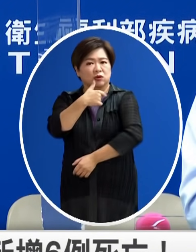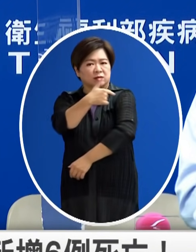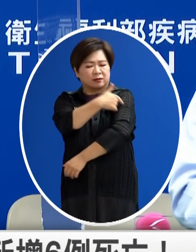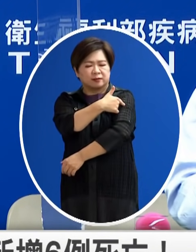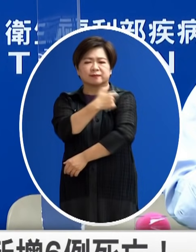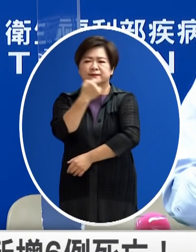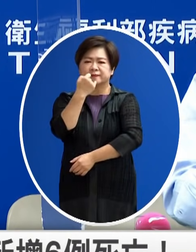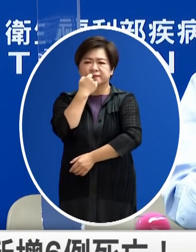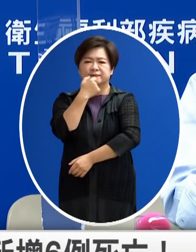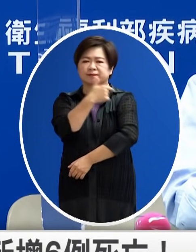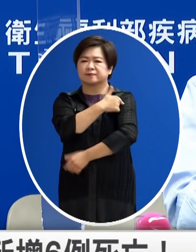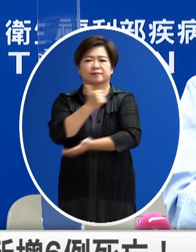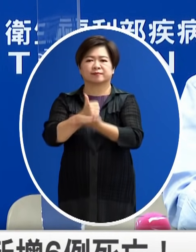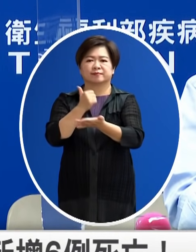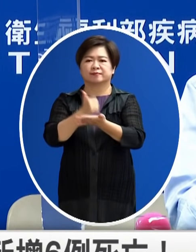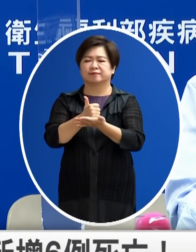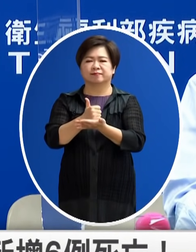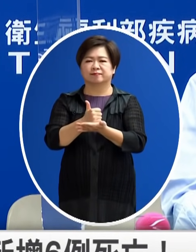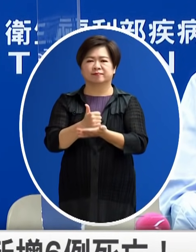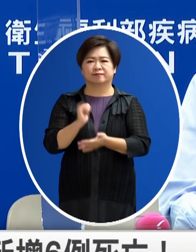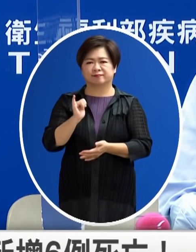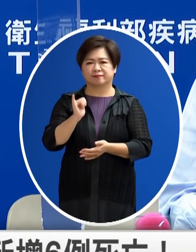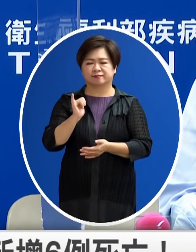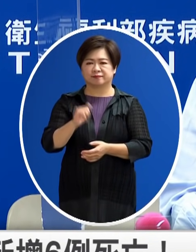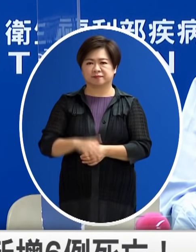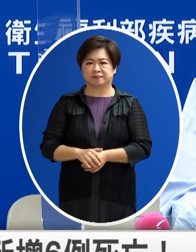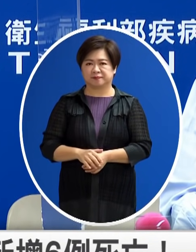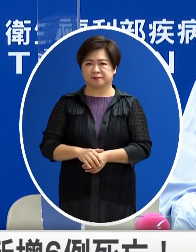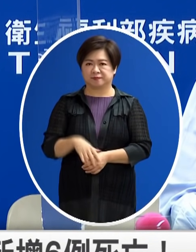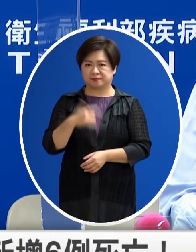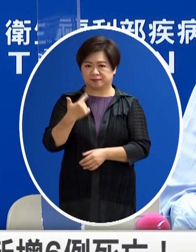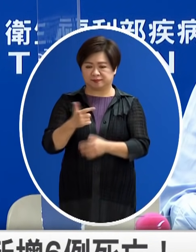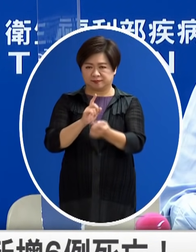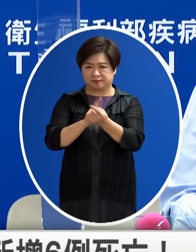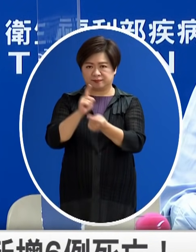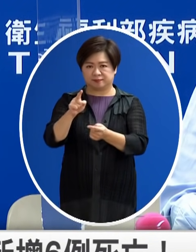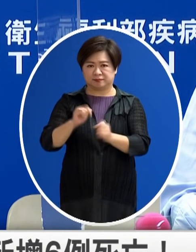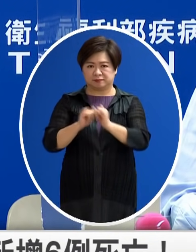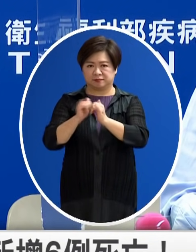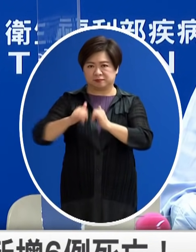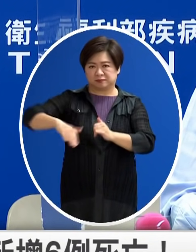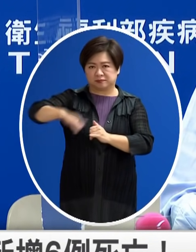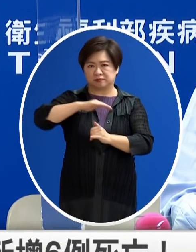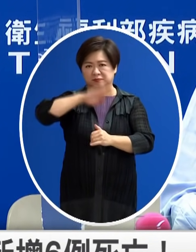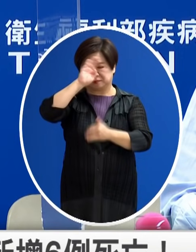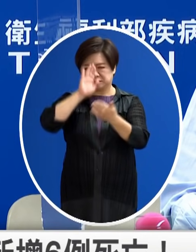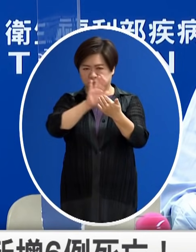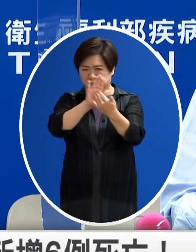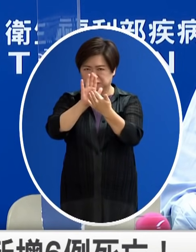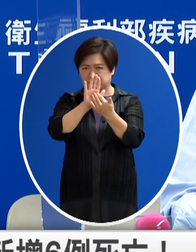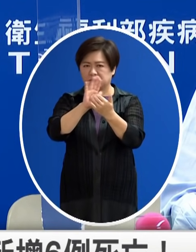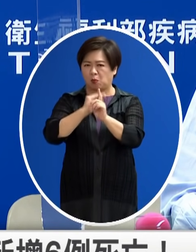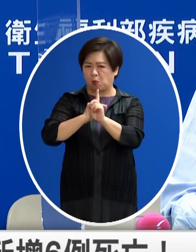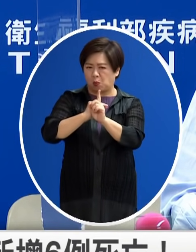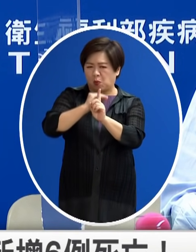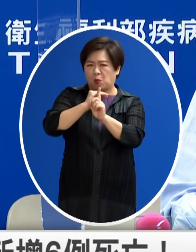都可以打得到。好，那渐次又有一个群体防疫的效果，好，所以我们在下礼拜三会来研